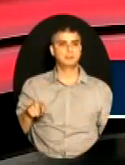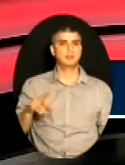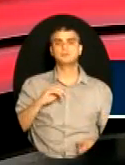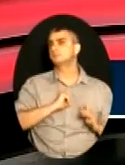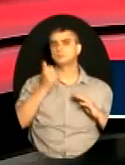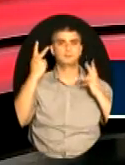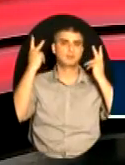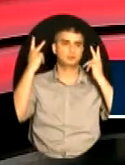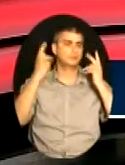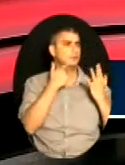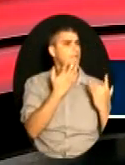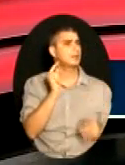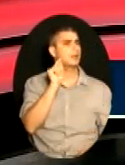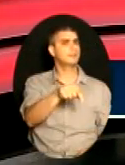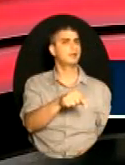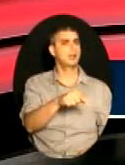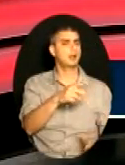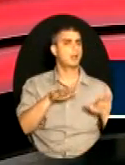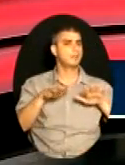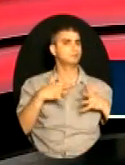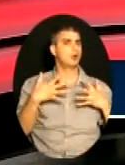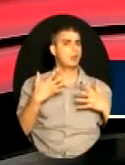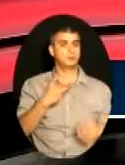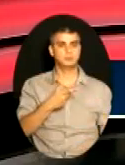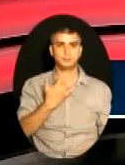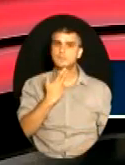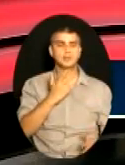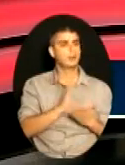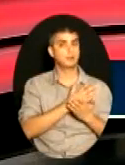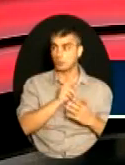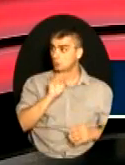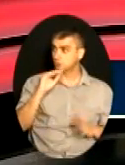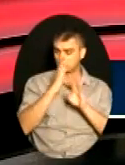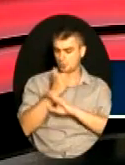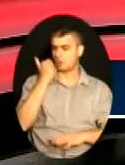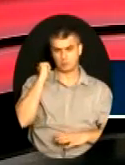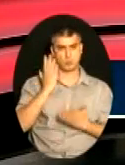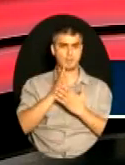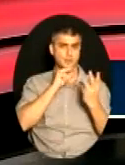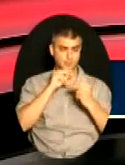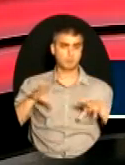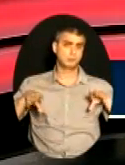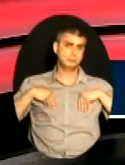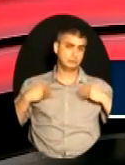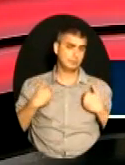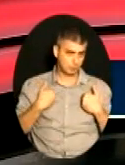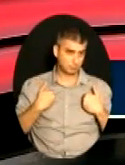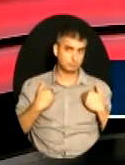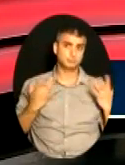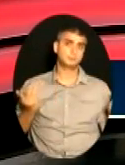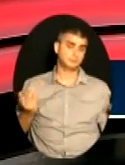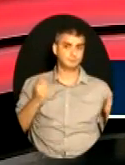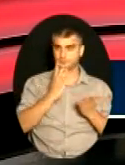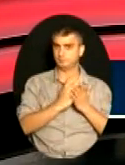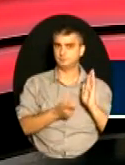סדר עדיפות. מתי זה מגיע לקבינט? הנושא של הטרור? כן. אתמול ישבנו, היא הסכימה איתי. אוקיי. לא,